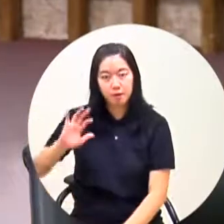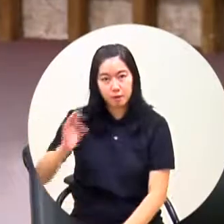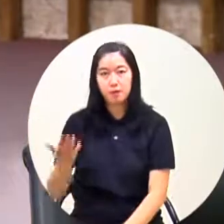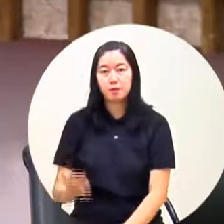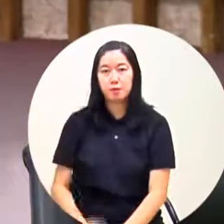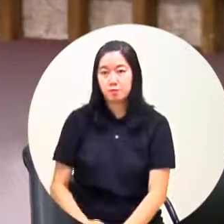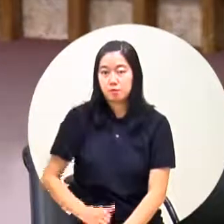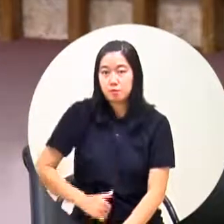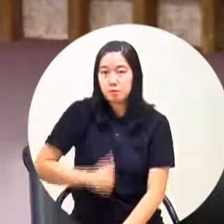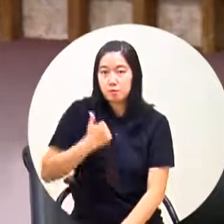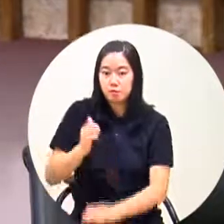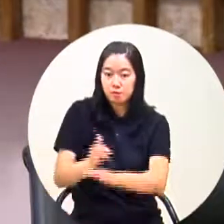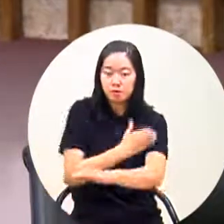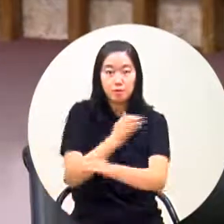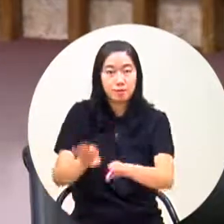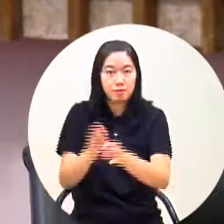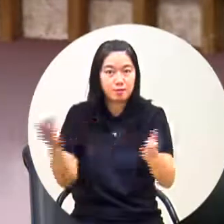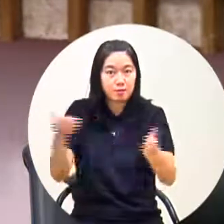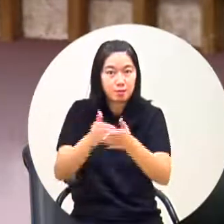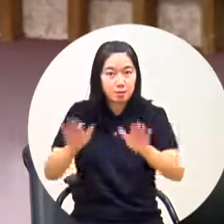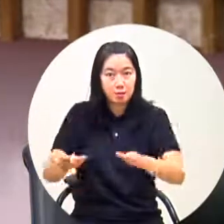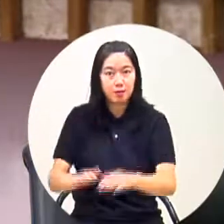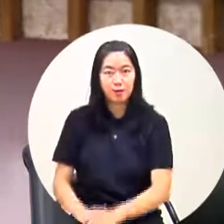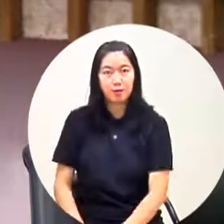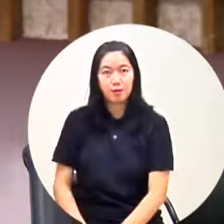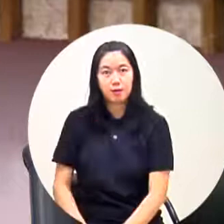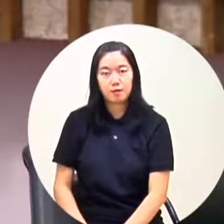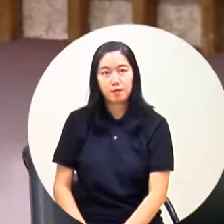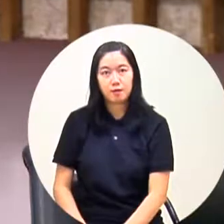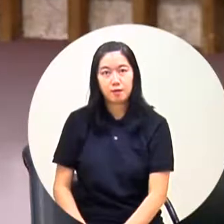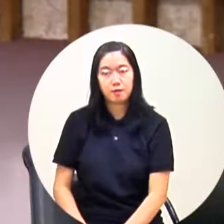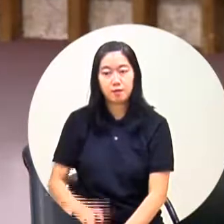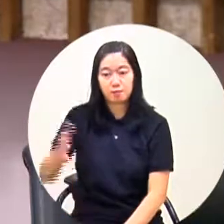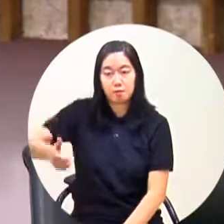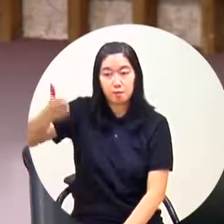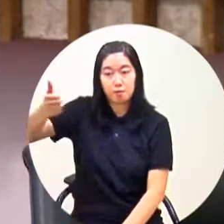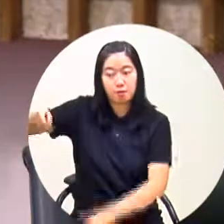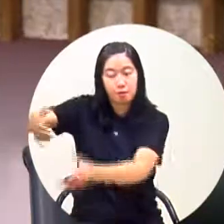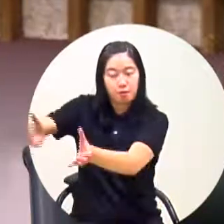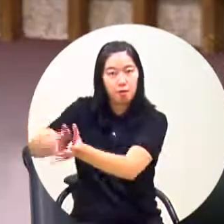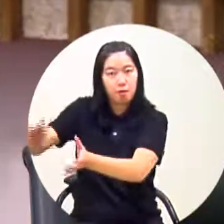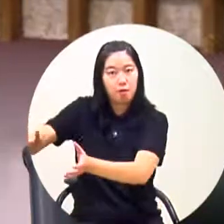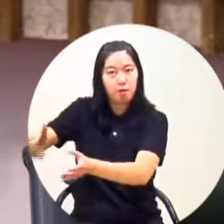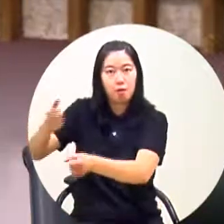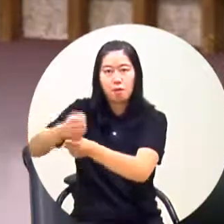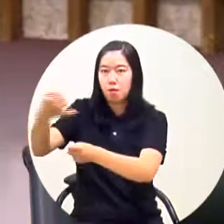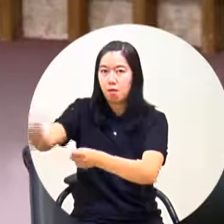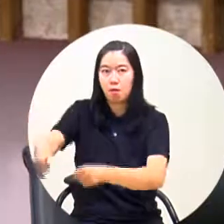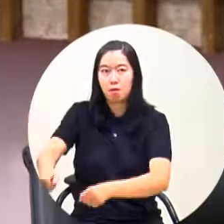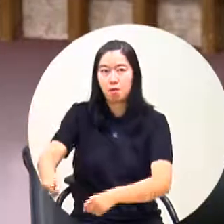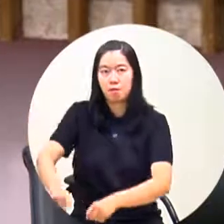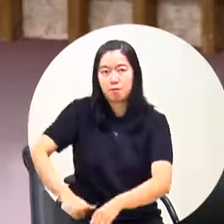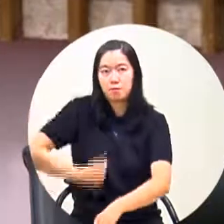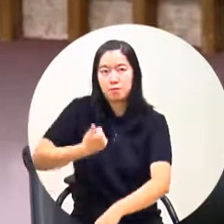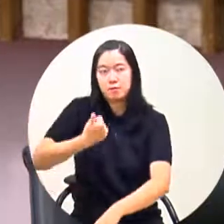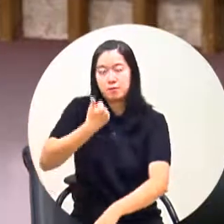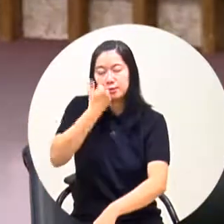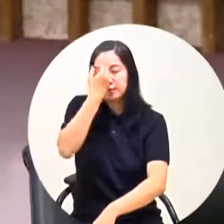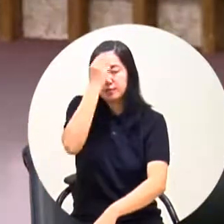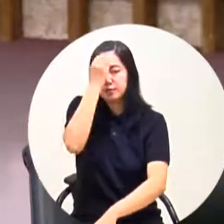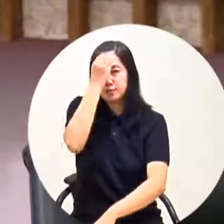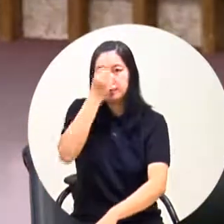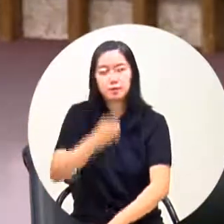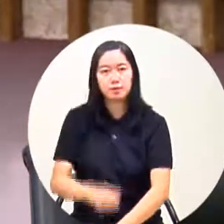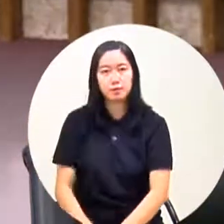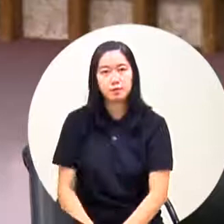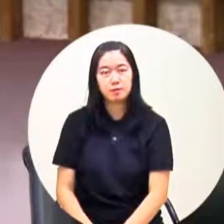啊，会使讲劳方呢不但无好吼，啊，会使讲啊非常凄惨啦。啊，会使讲凄惨的